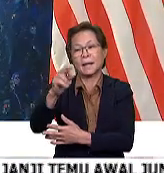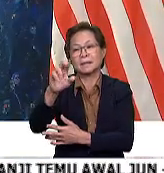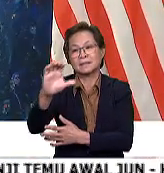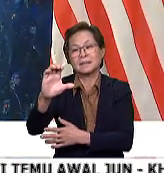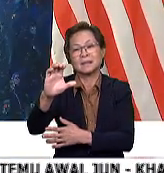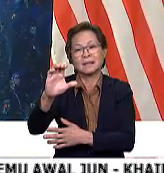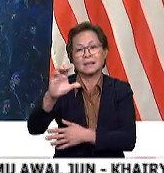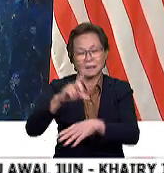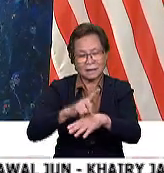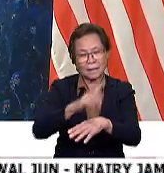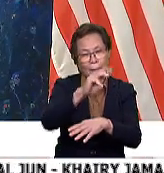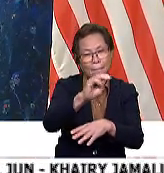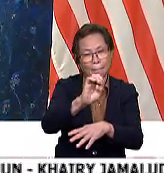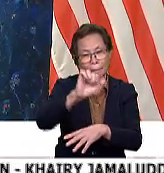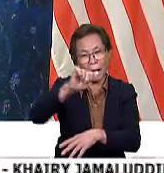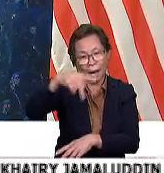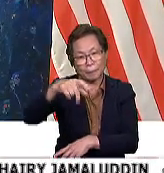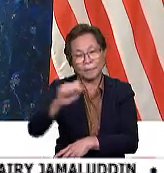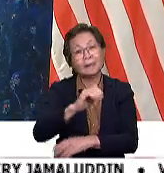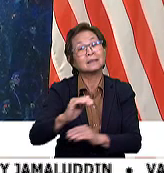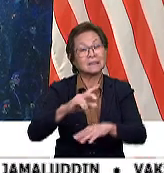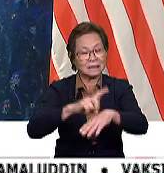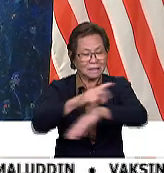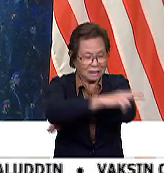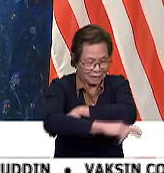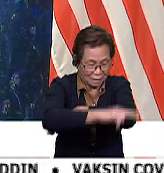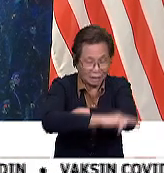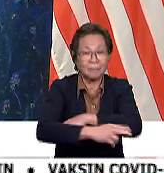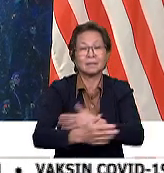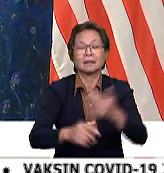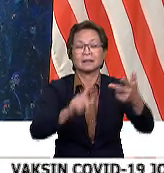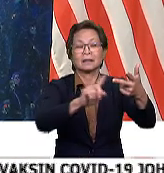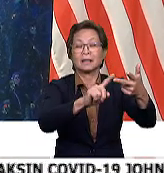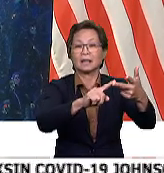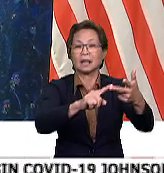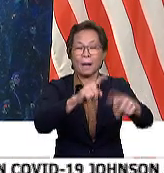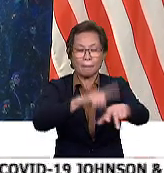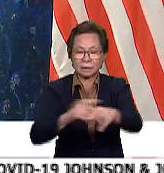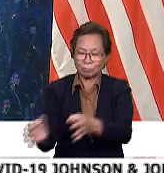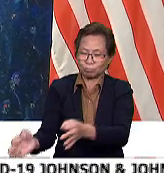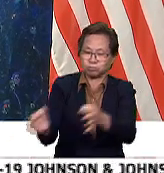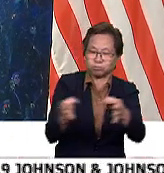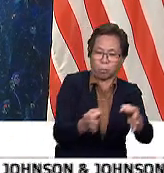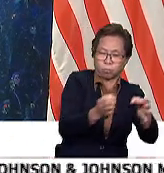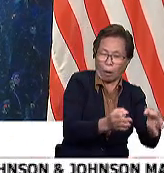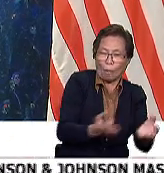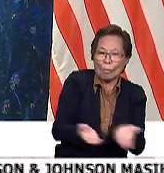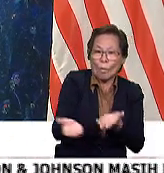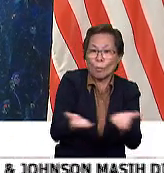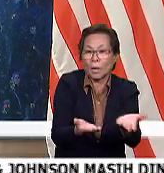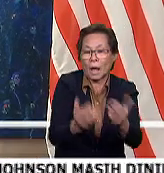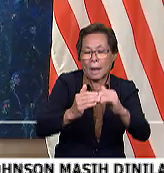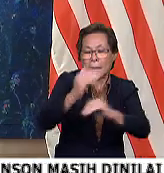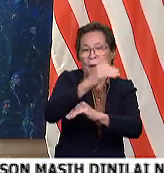dan di peringkat negeri Hai dan ketiga melanjutkan tempo penghematan lebih